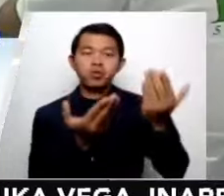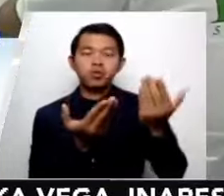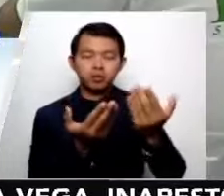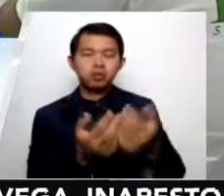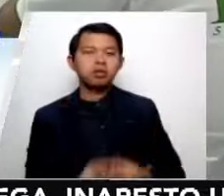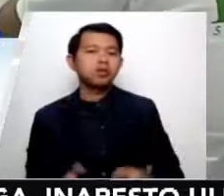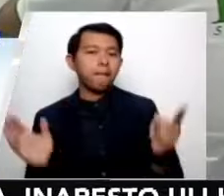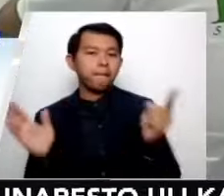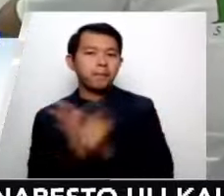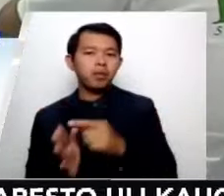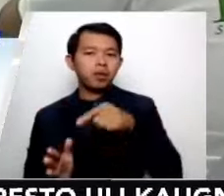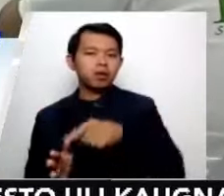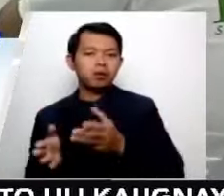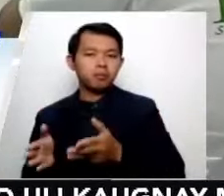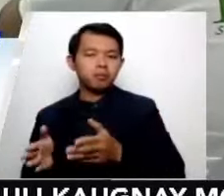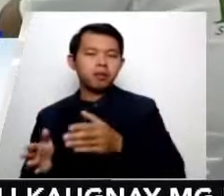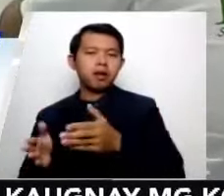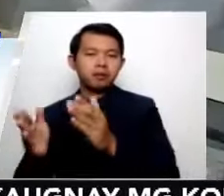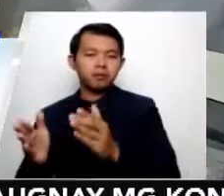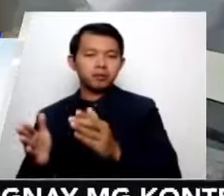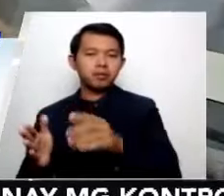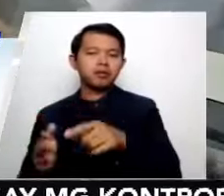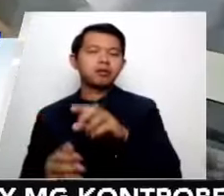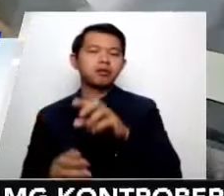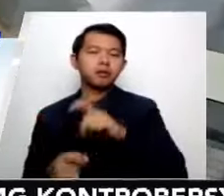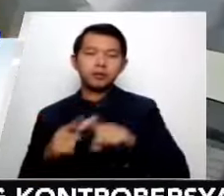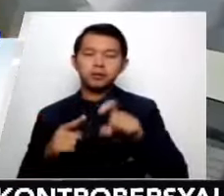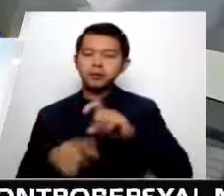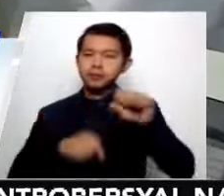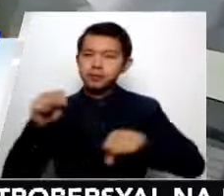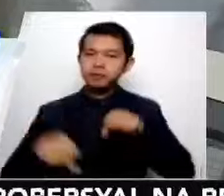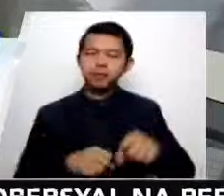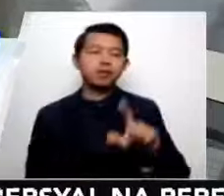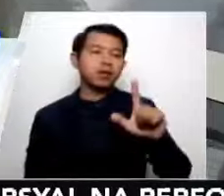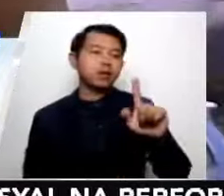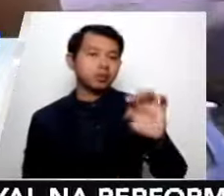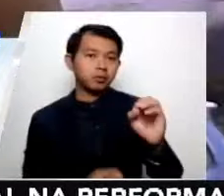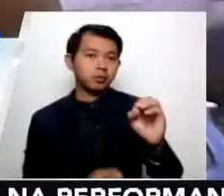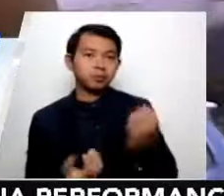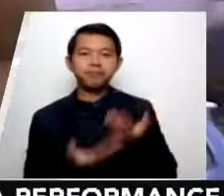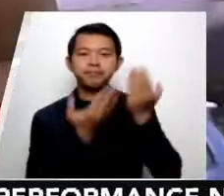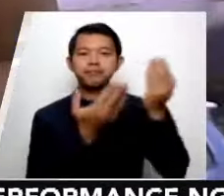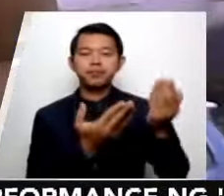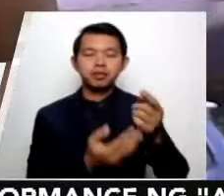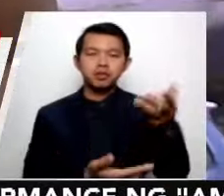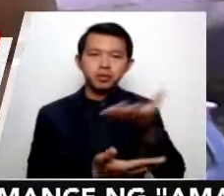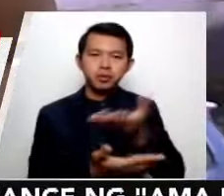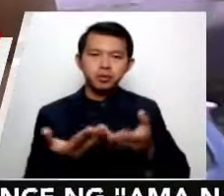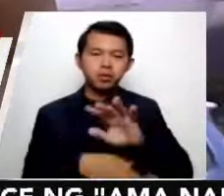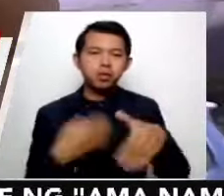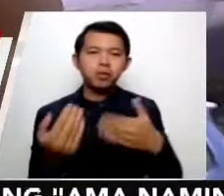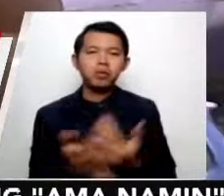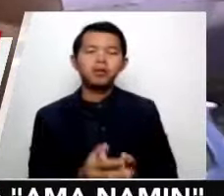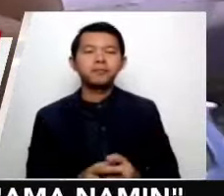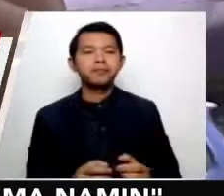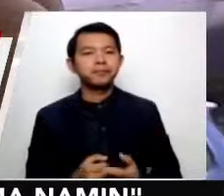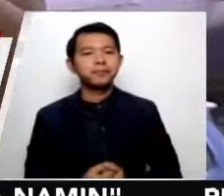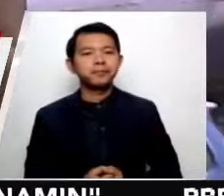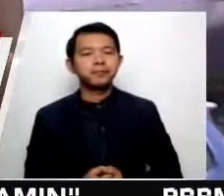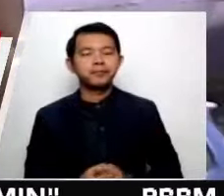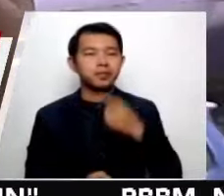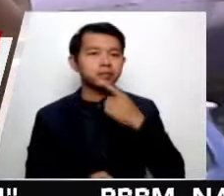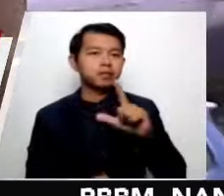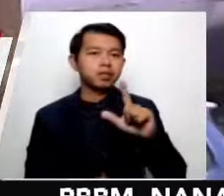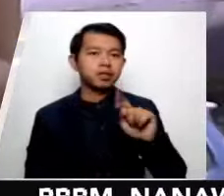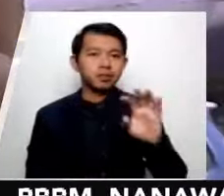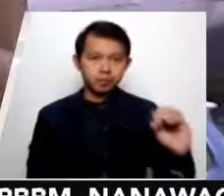thoroughfares. Inilatag ng LTO ang panukalang ito sa konsultasyon sa mga stakeholder. Ayon sa Land Transportation Office, kung meron kayong